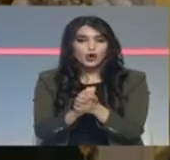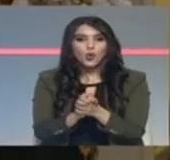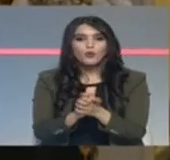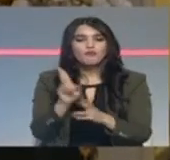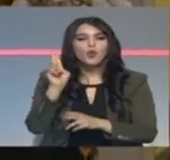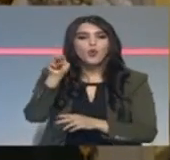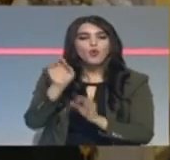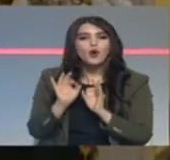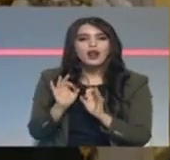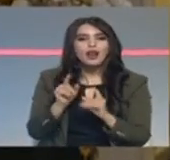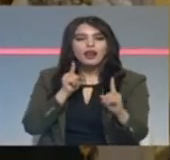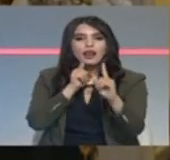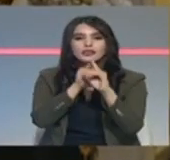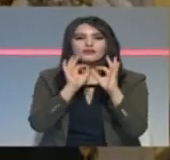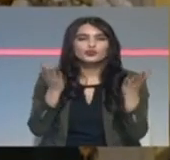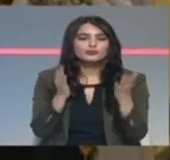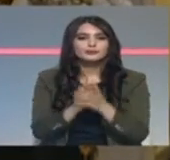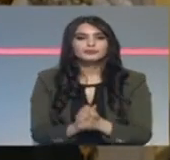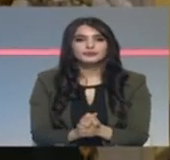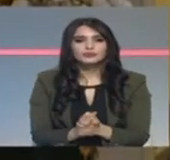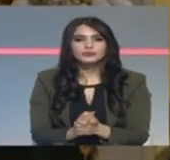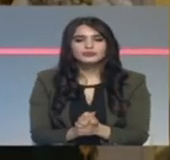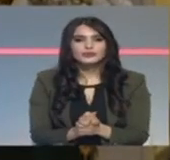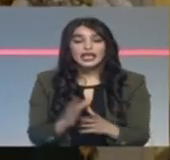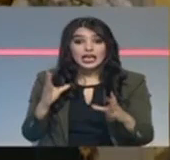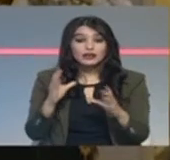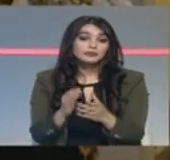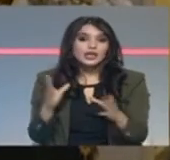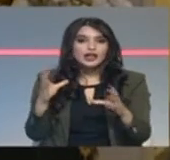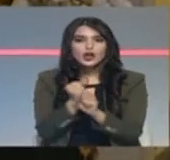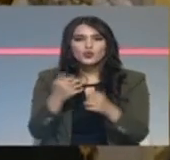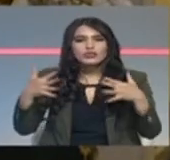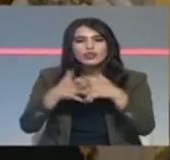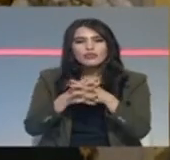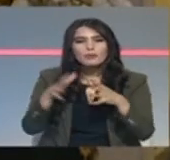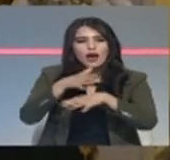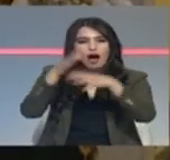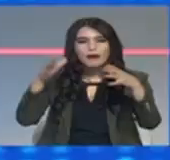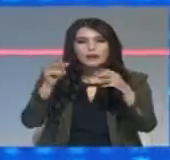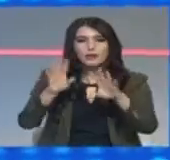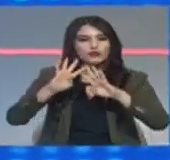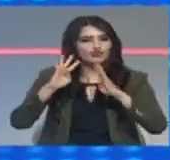من اجل اه اه نجاحا اكبر وتضامن اكبر بين شعوب العالم